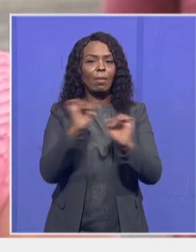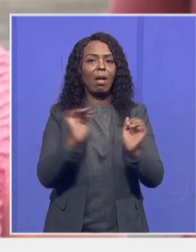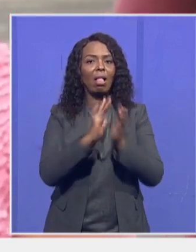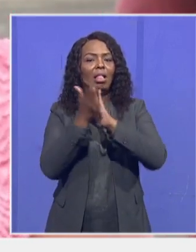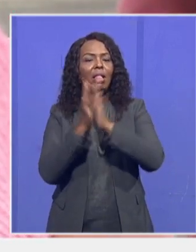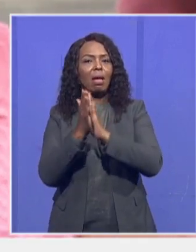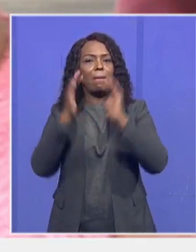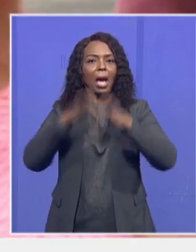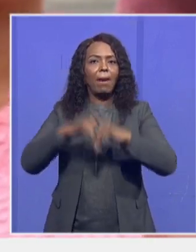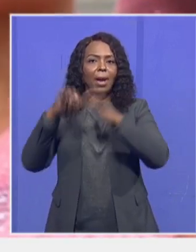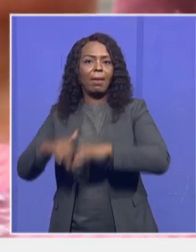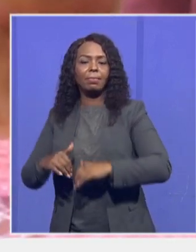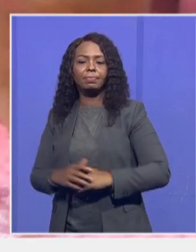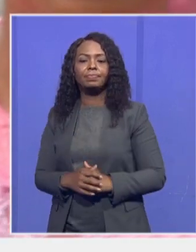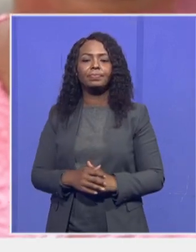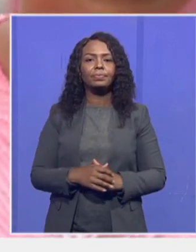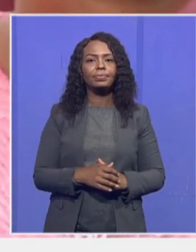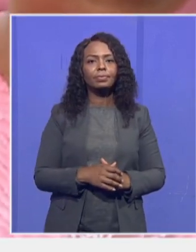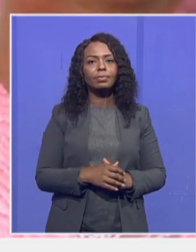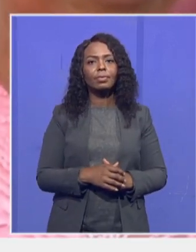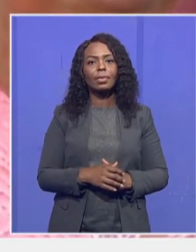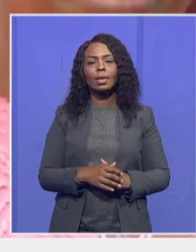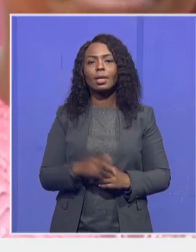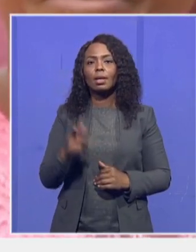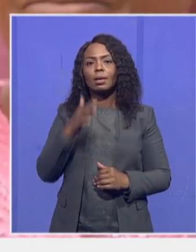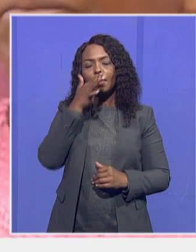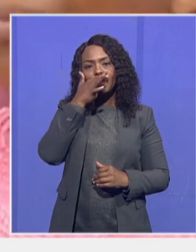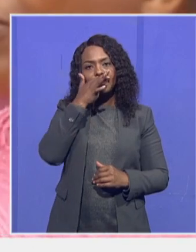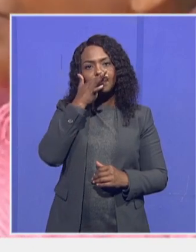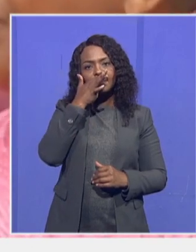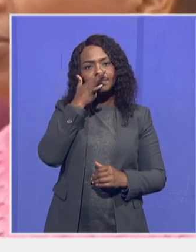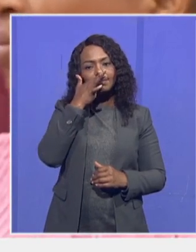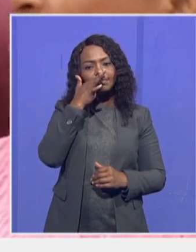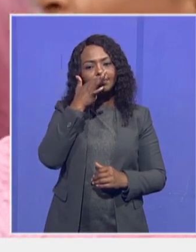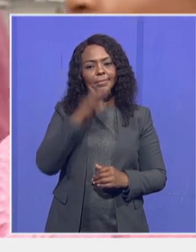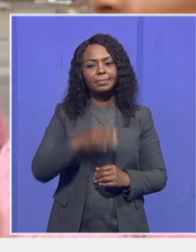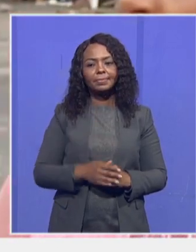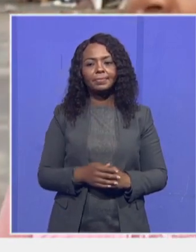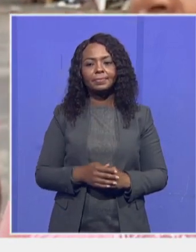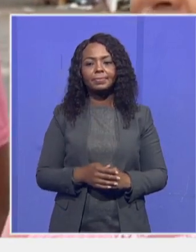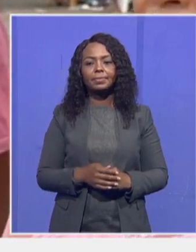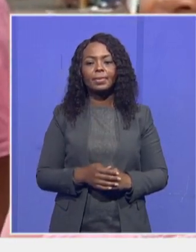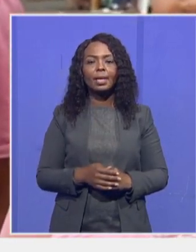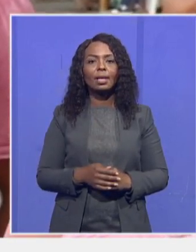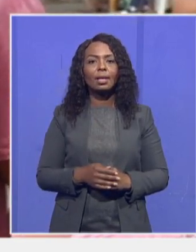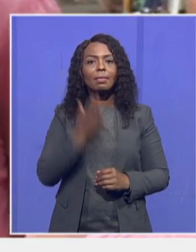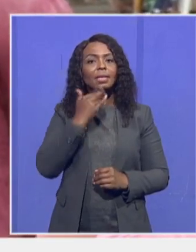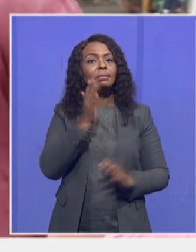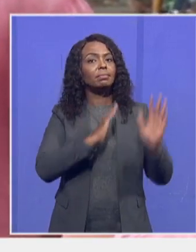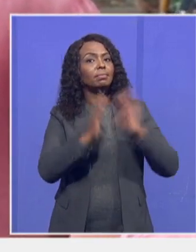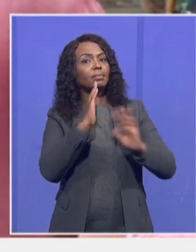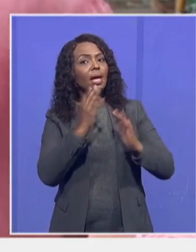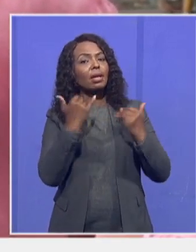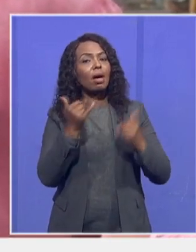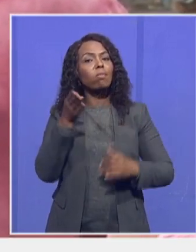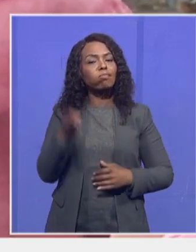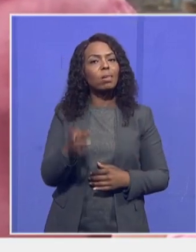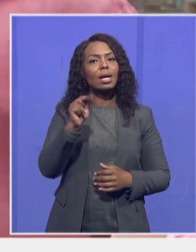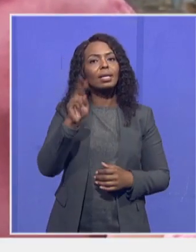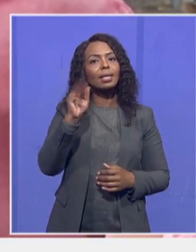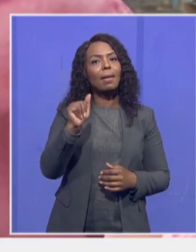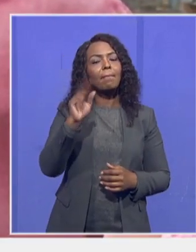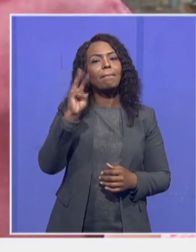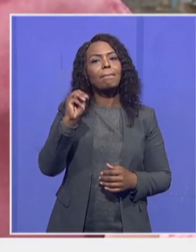uyafuna ukubeka wena usondele nje kafishane usiphi igama nesibongo mase uyasitshela ukuthi njengoba kunje la eMnambithi wena usuphazamiseke kangakanani